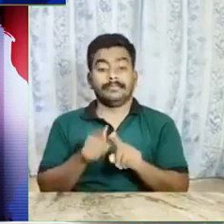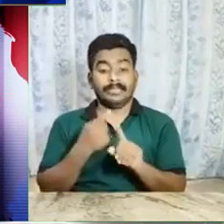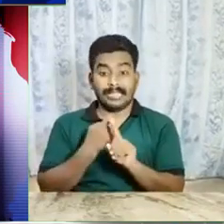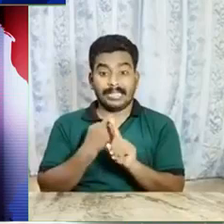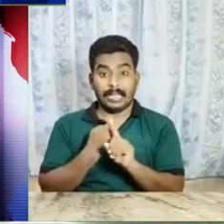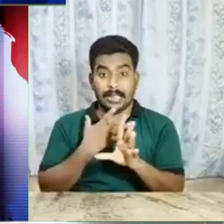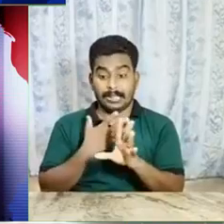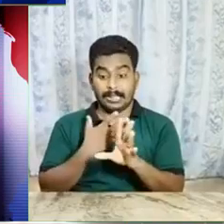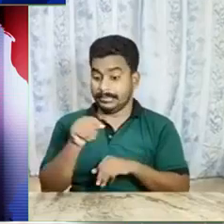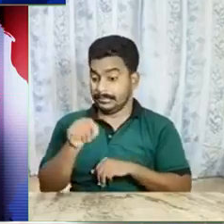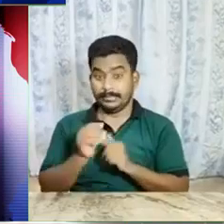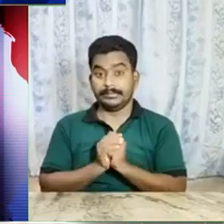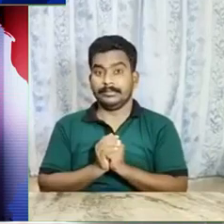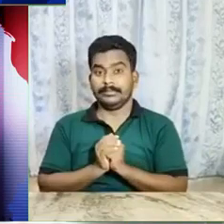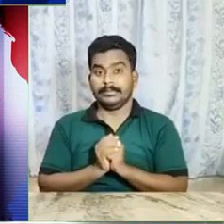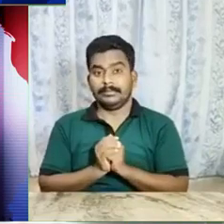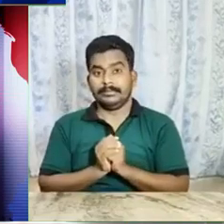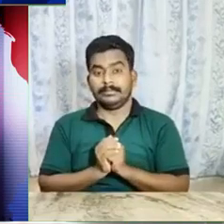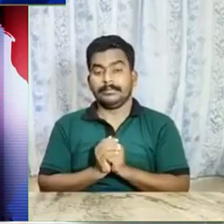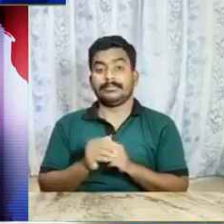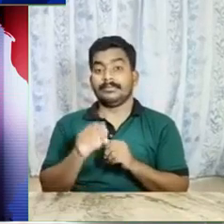വിമാനങ്ങൾക്ക് ബാധകമായിട്ടുള്ള കാര്യമാണ്.